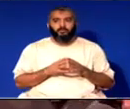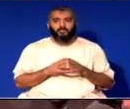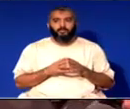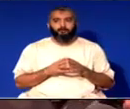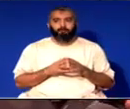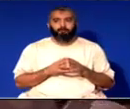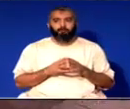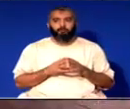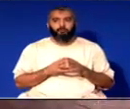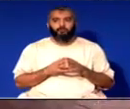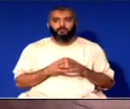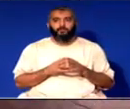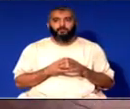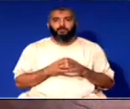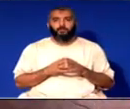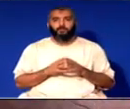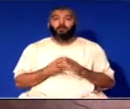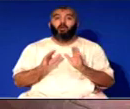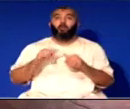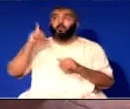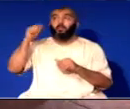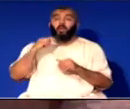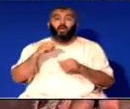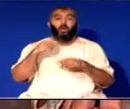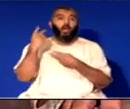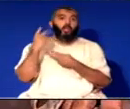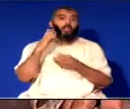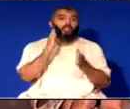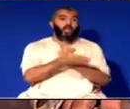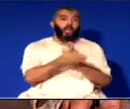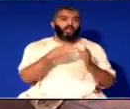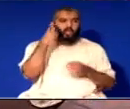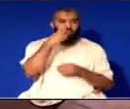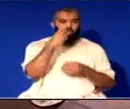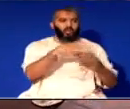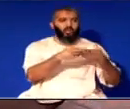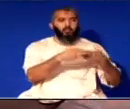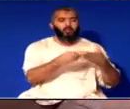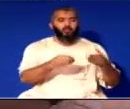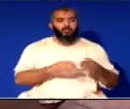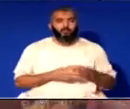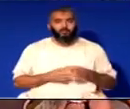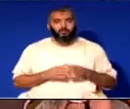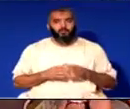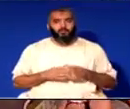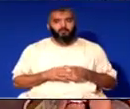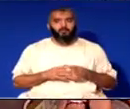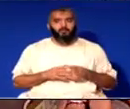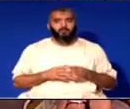العبد. يعني من بعد مباشرة تجي هكا يرحم والديك يحوس عليك وقت يعني مش من قساوة تاع القلب هذا والعياذ